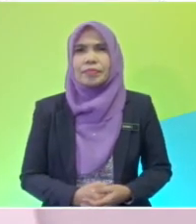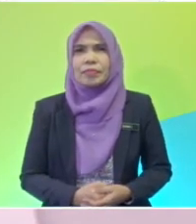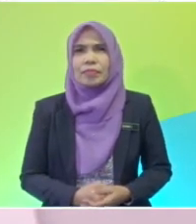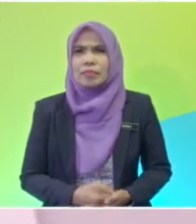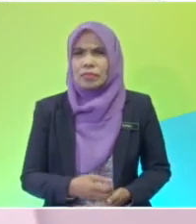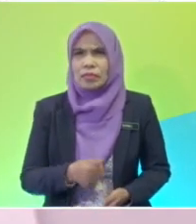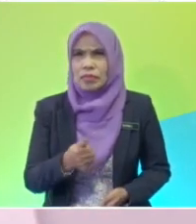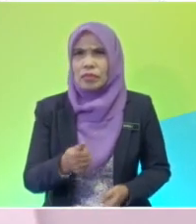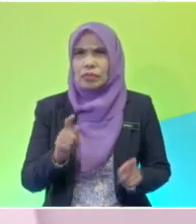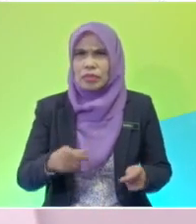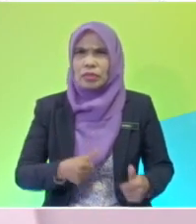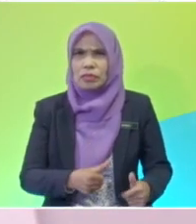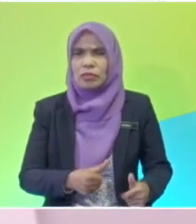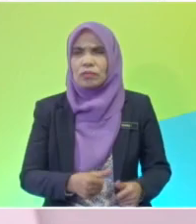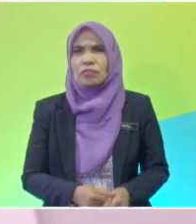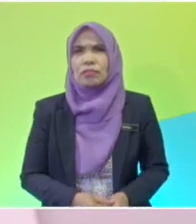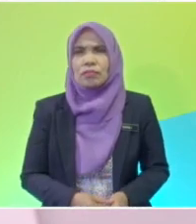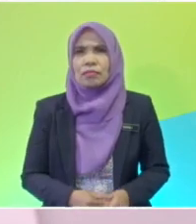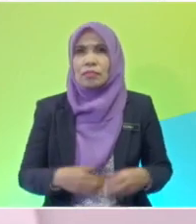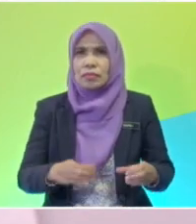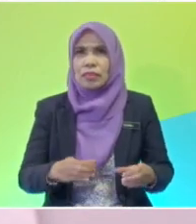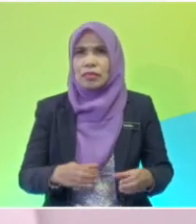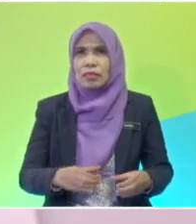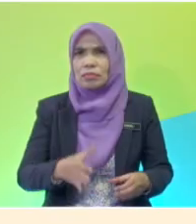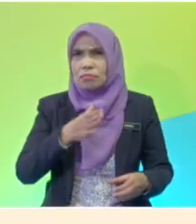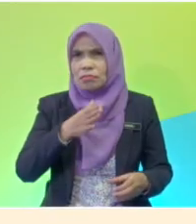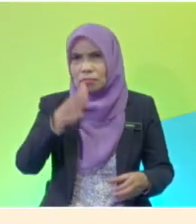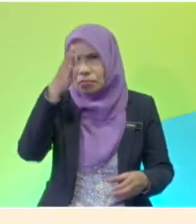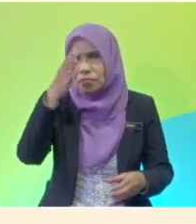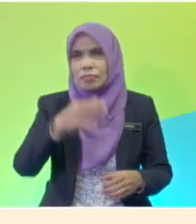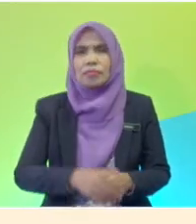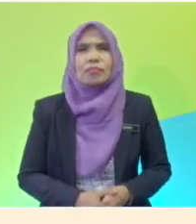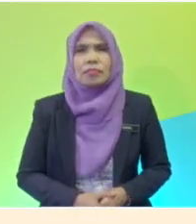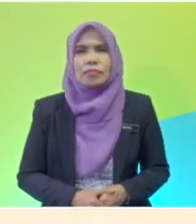Jadi anak itu akan ikut tidak tahu tapi yang kedua